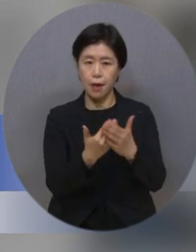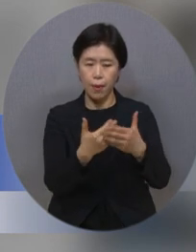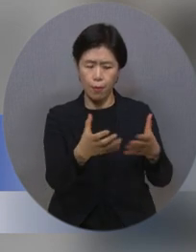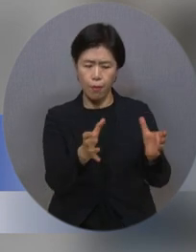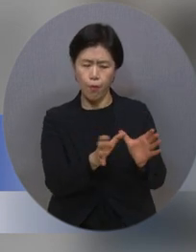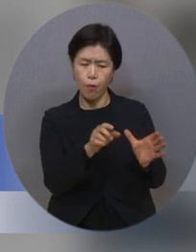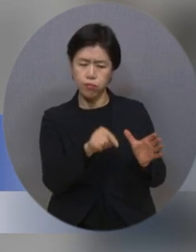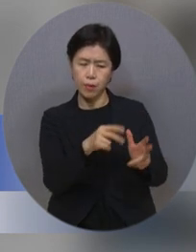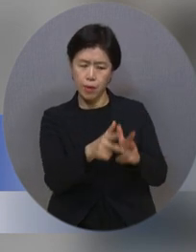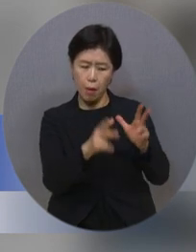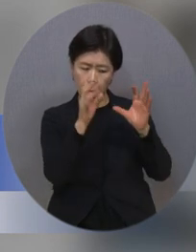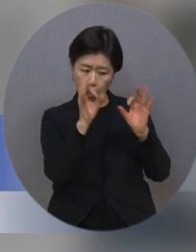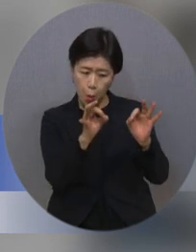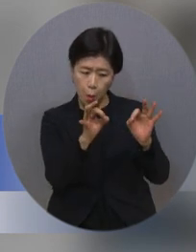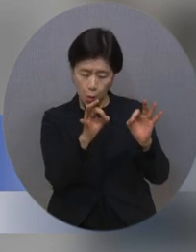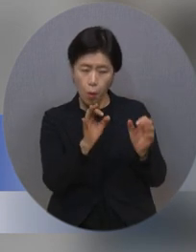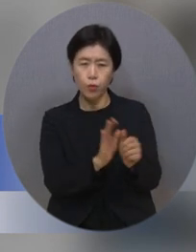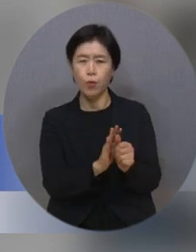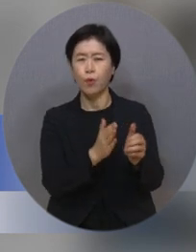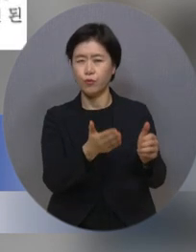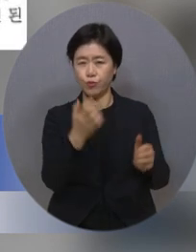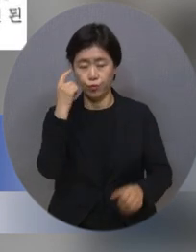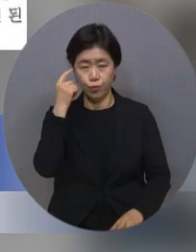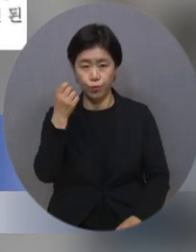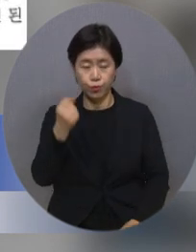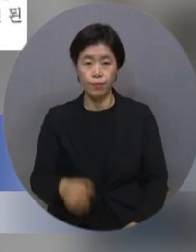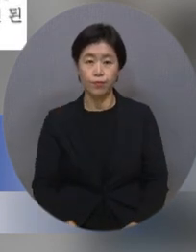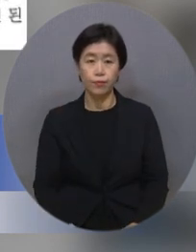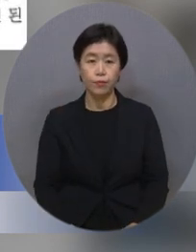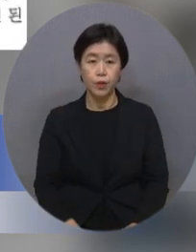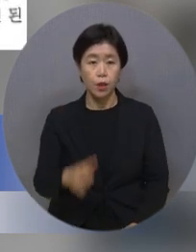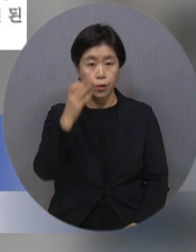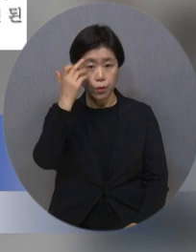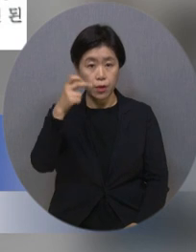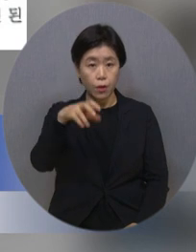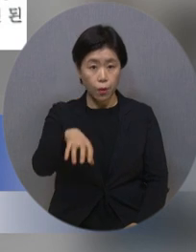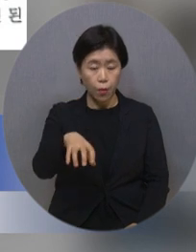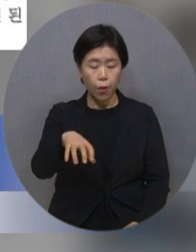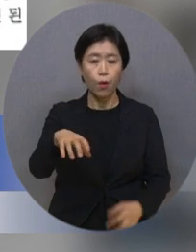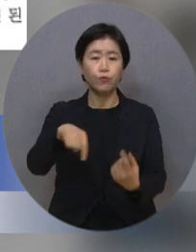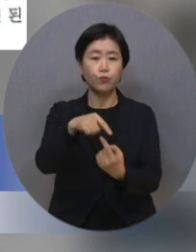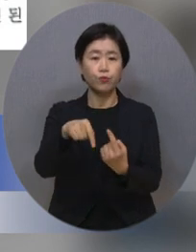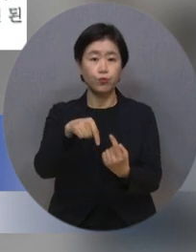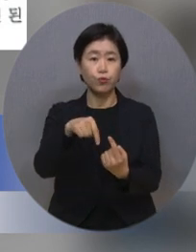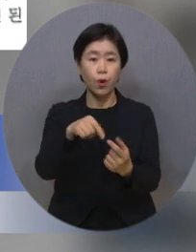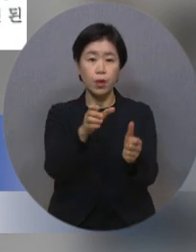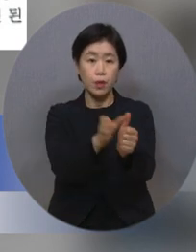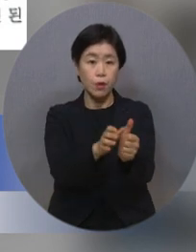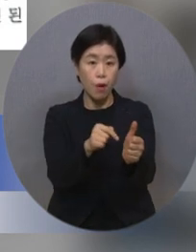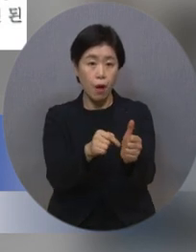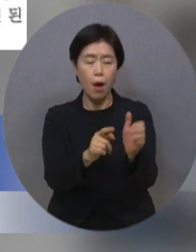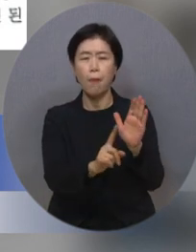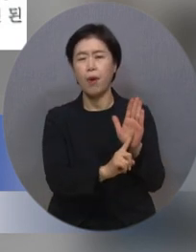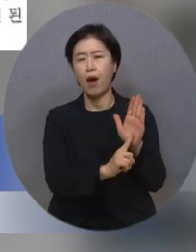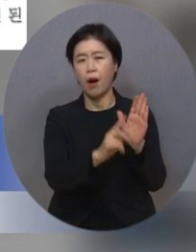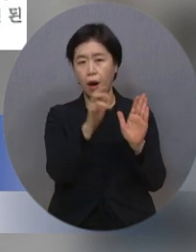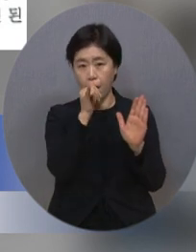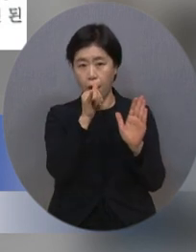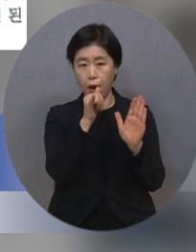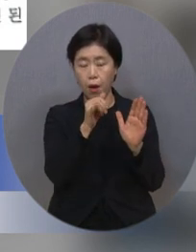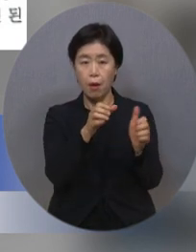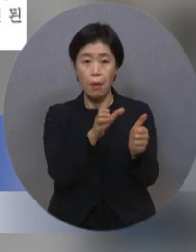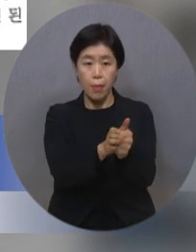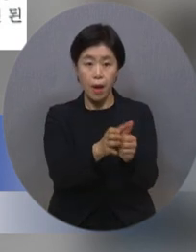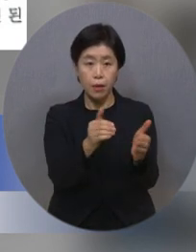사업에 신청을 하게 됐다고 밝혔습니다 한편 용산점 운영기관은 공개 공모절차를 통해 한국